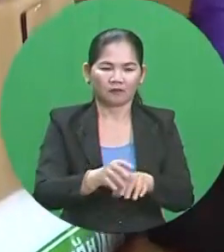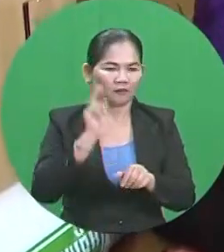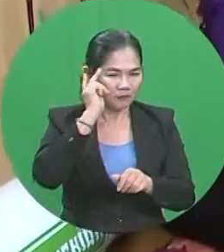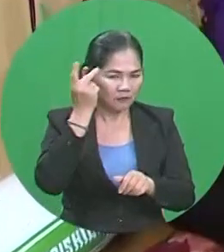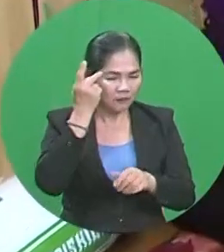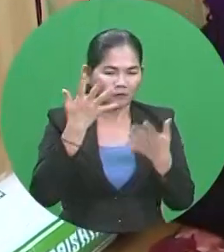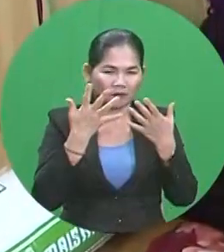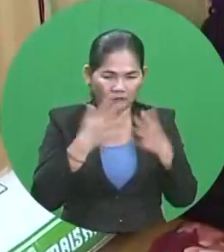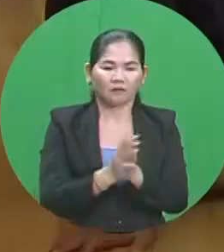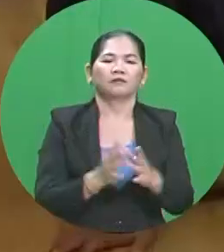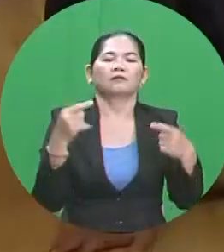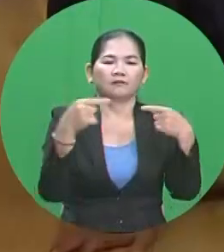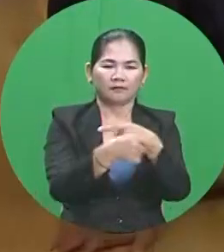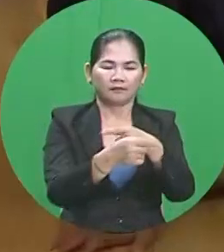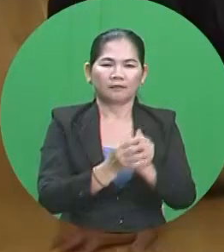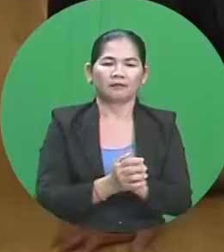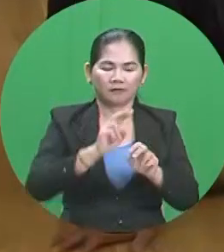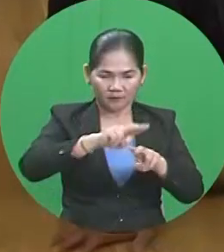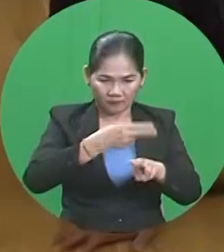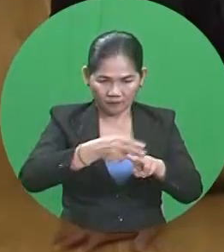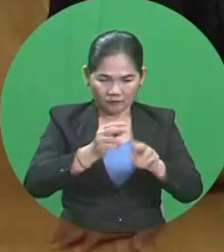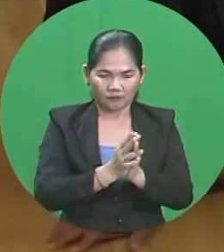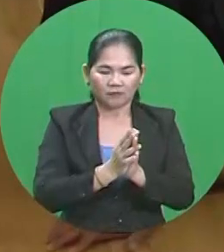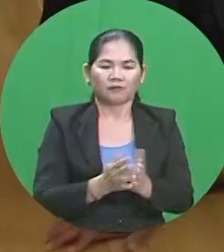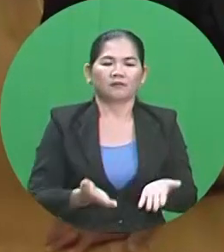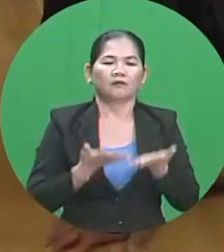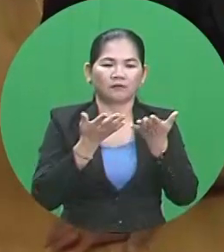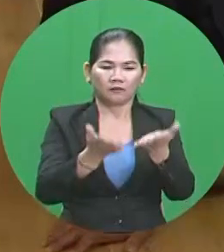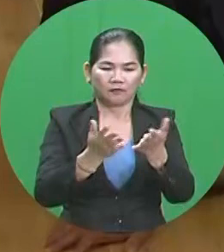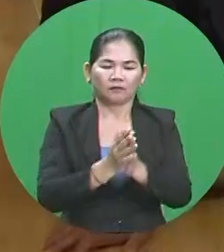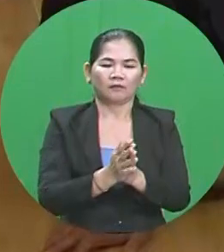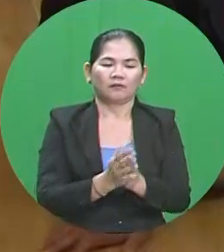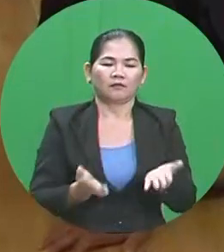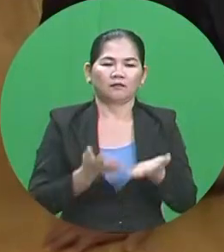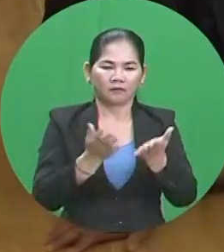ដែលបម្រើឲ្យសកម្មភាពនយោបាយនោះទេ ផ្ទុយទៅវិញ អំណោយទាំងនេះគឺជាអំណោយទាន